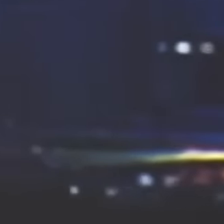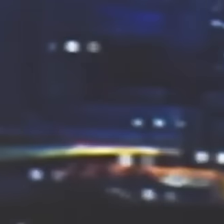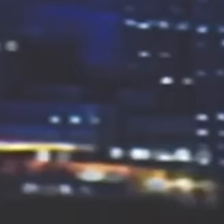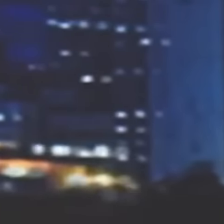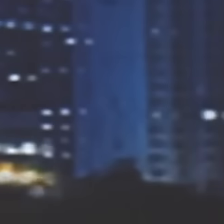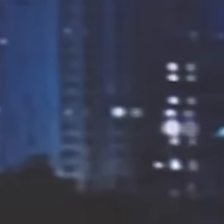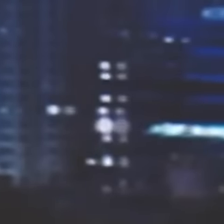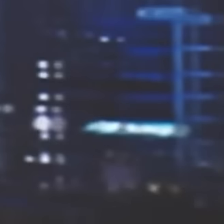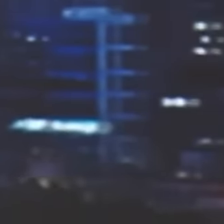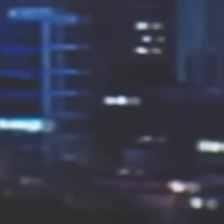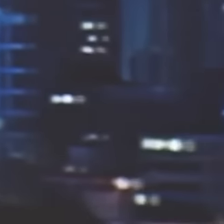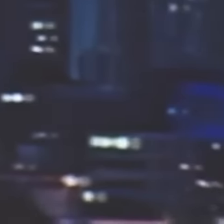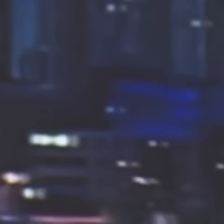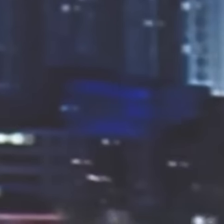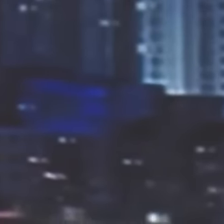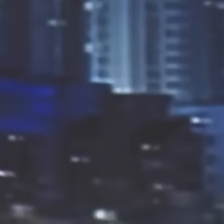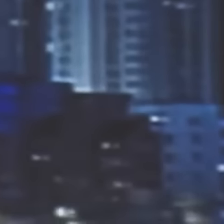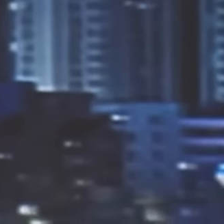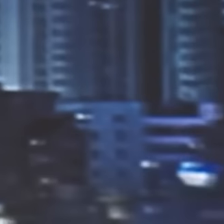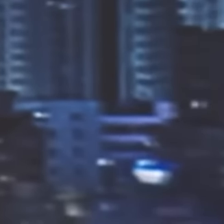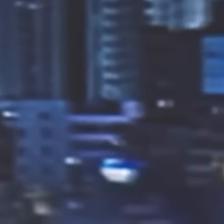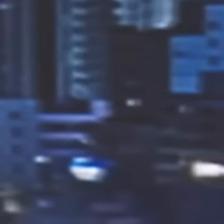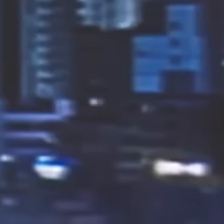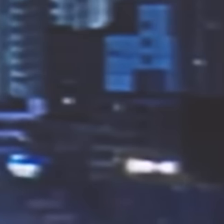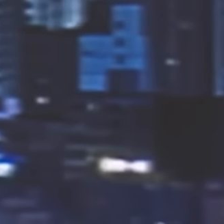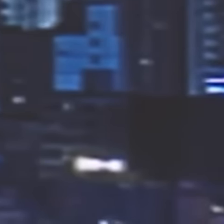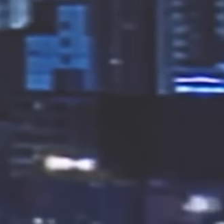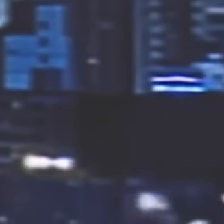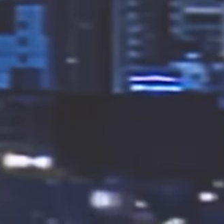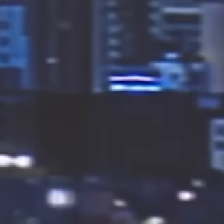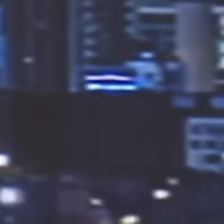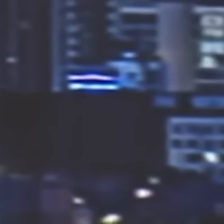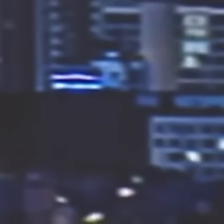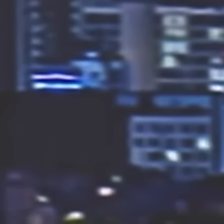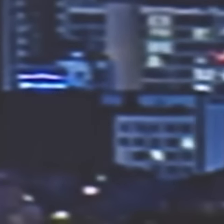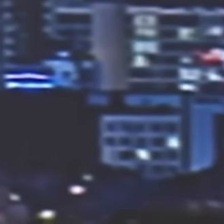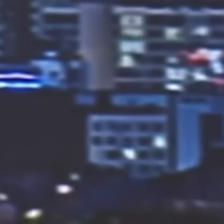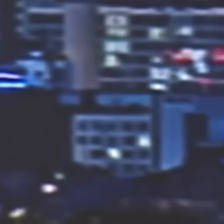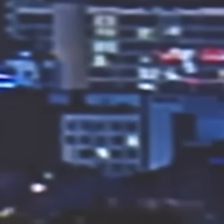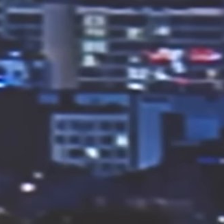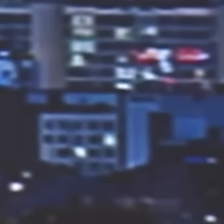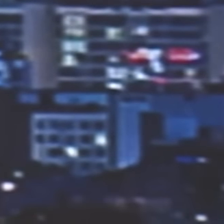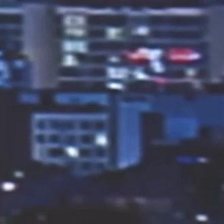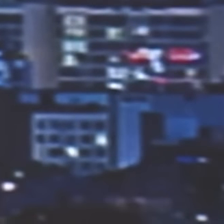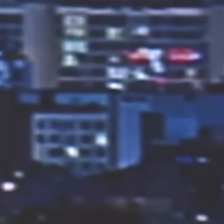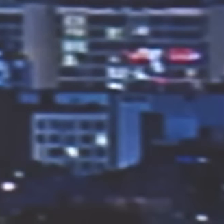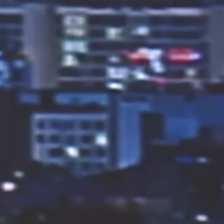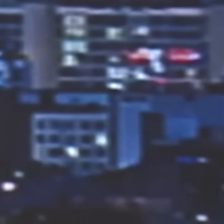JTBC 뉴스를 시청해주신 여러분 고맙습니다. 저희는 저녁 6시 50분 뉴스룸에서 뵙겠습니다.